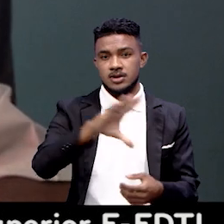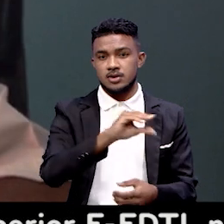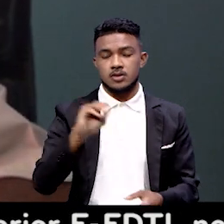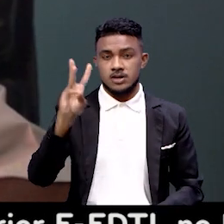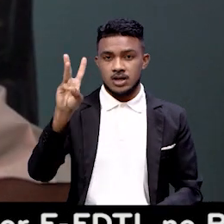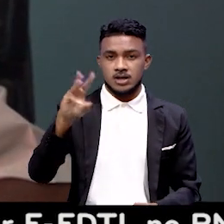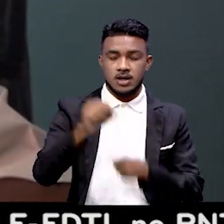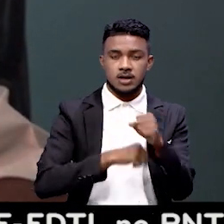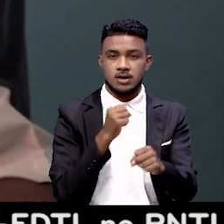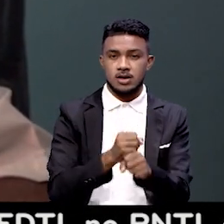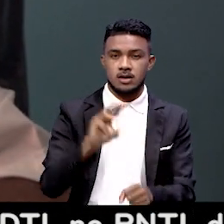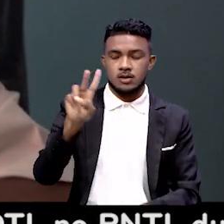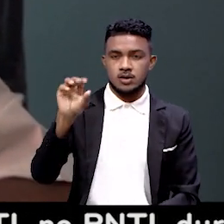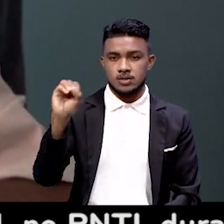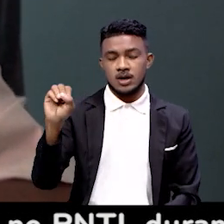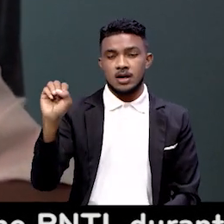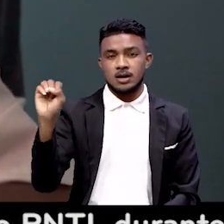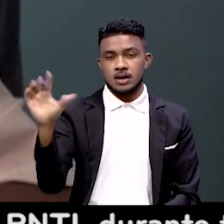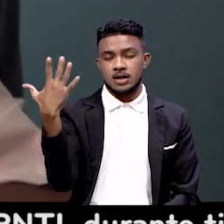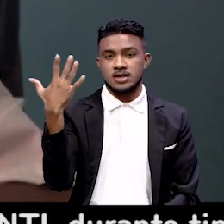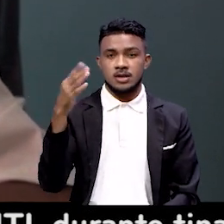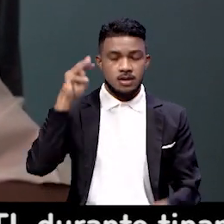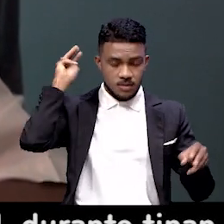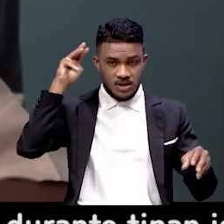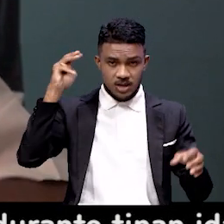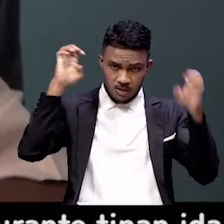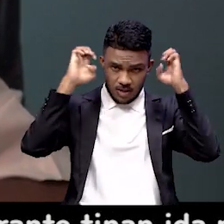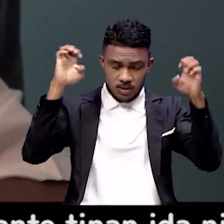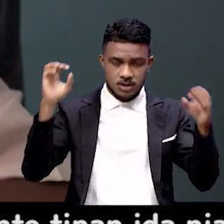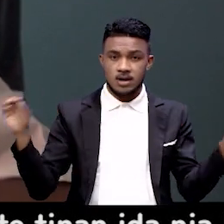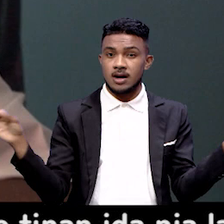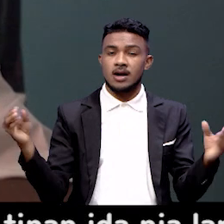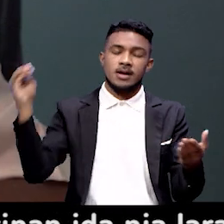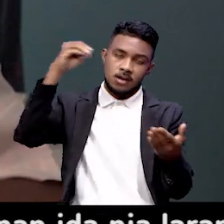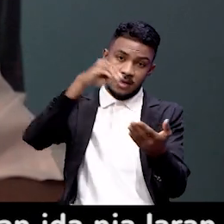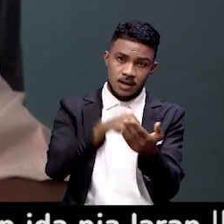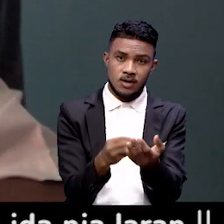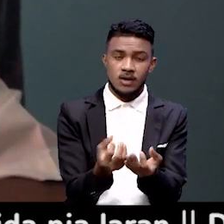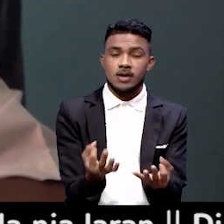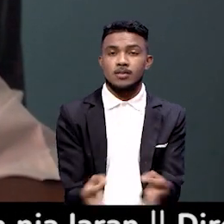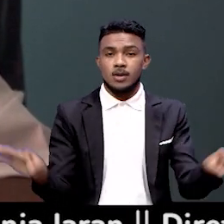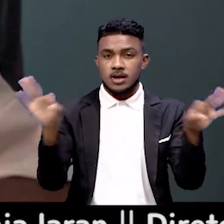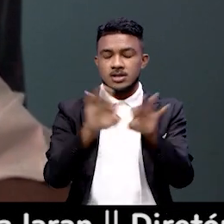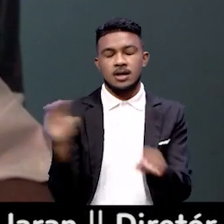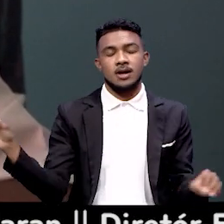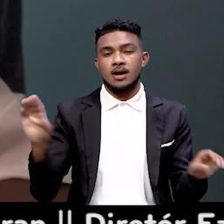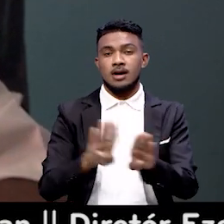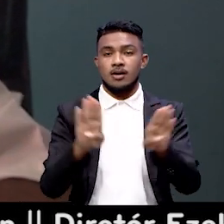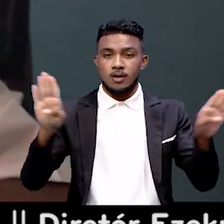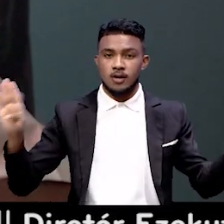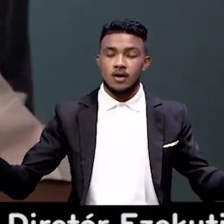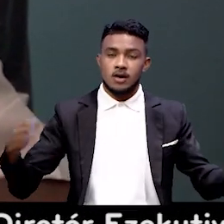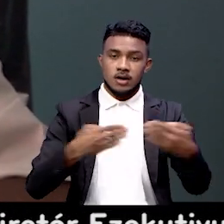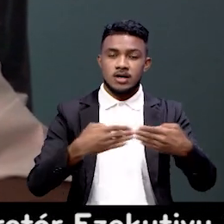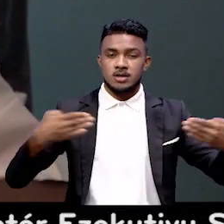ia 2015 mas ministerio edukasaun la tau importansia i la loke espasu atu halu teste ba ia profesor